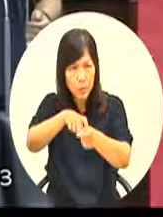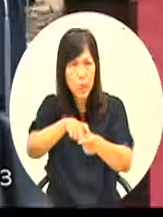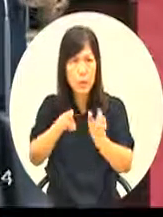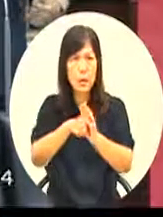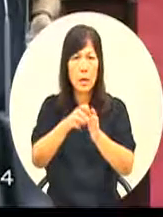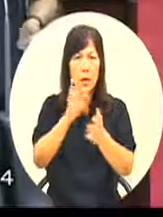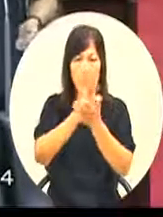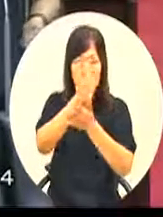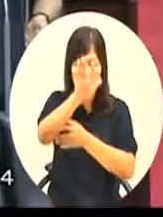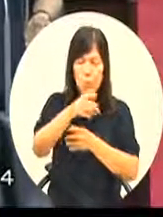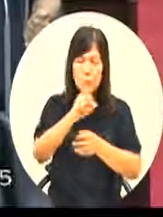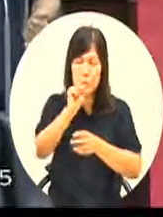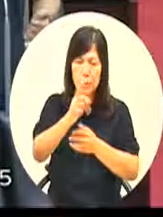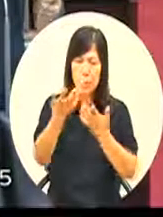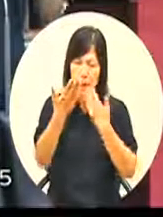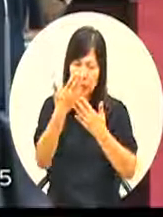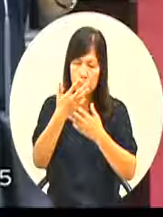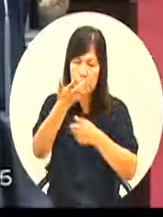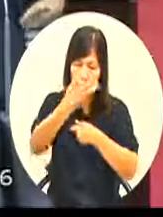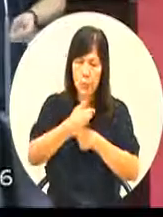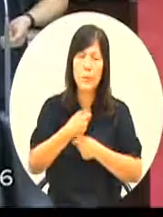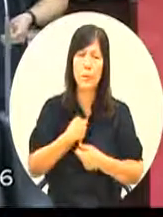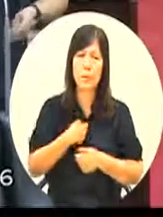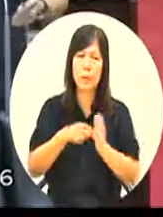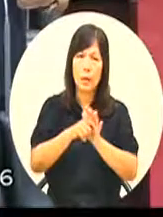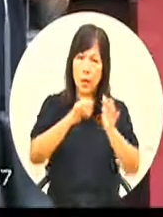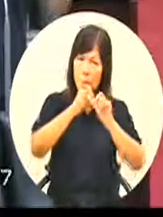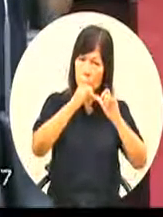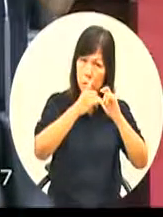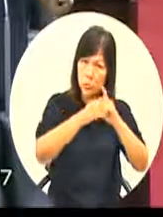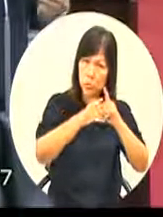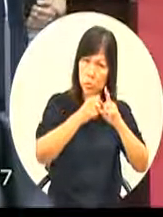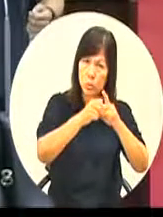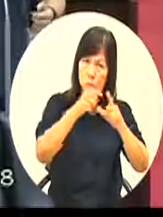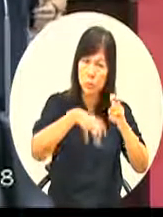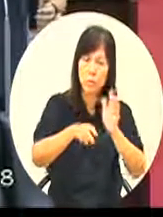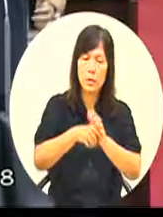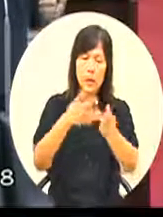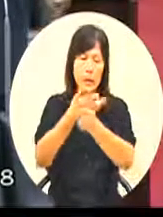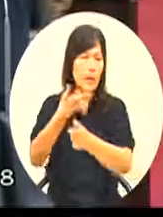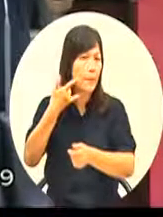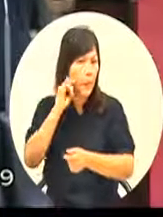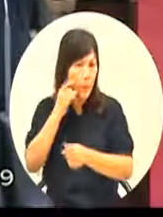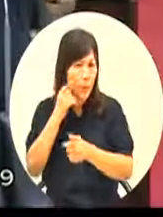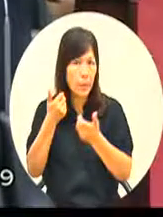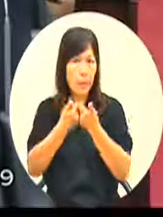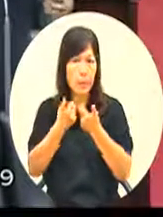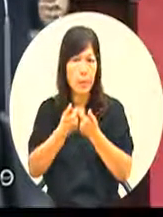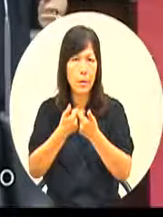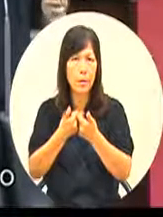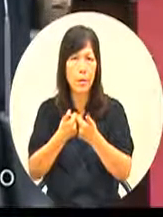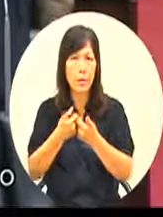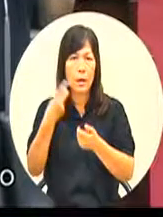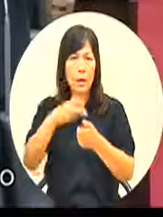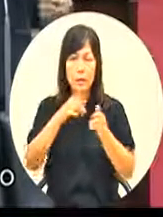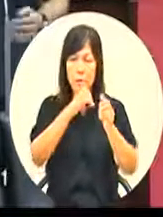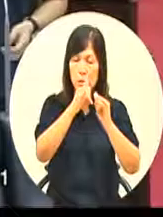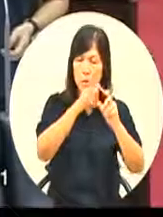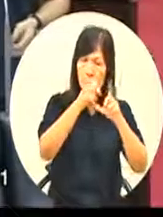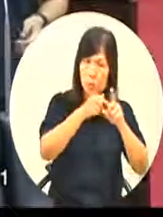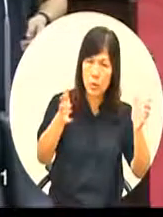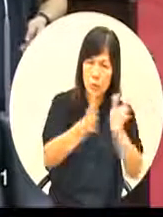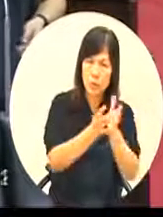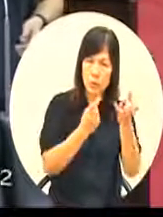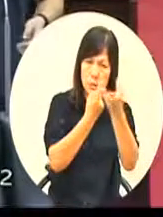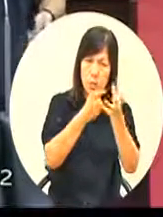具体一点的让我们知道。那或许在社区上，我们也可以让家长会或者是让社区来一起来